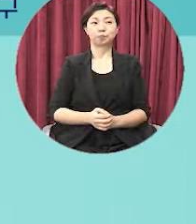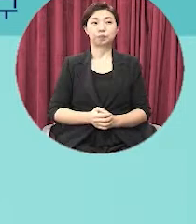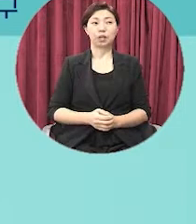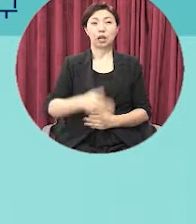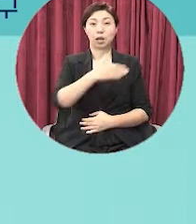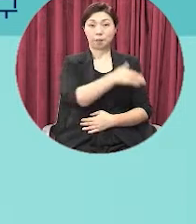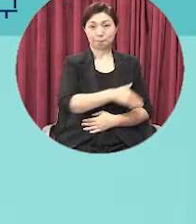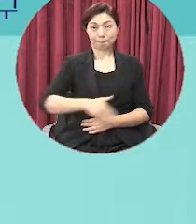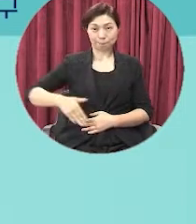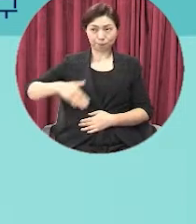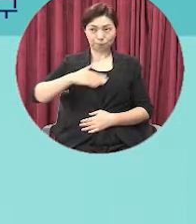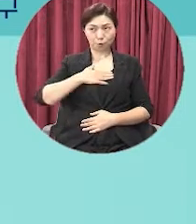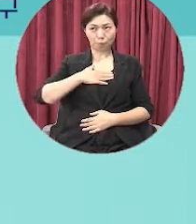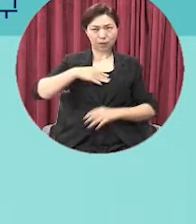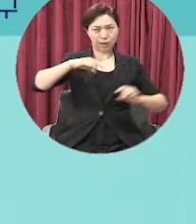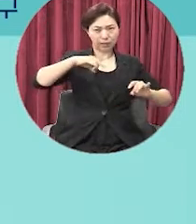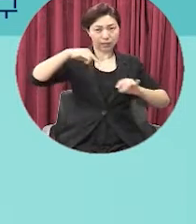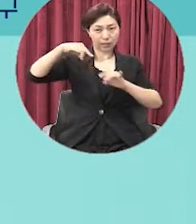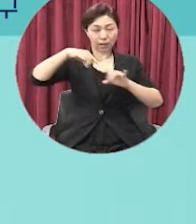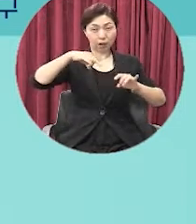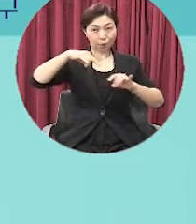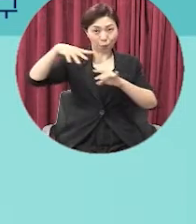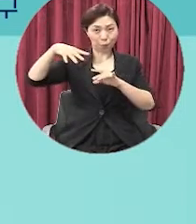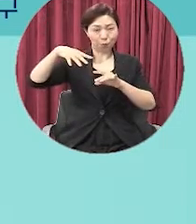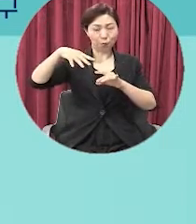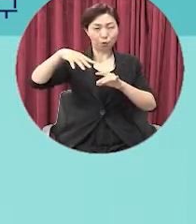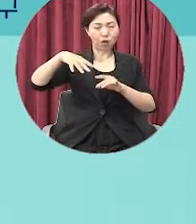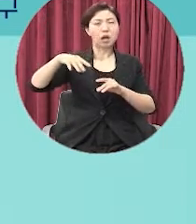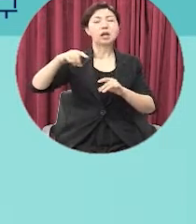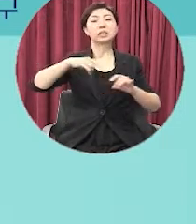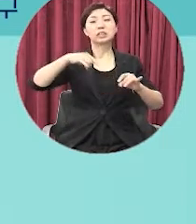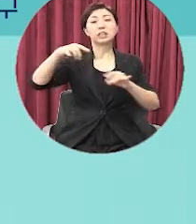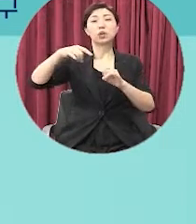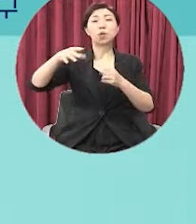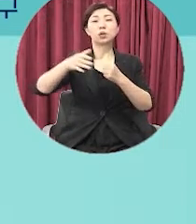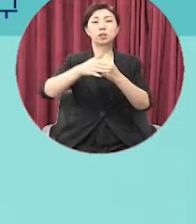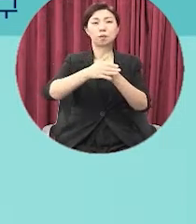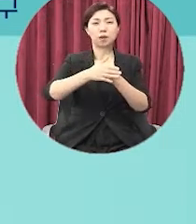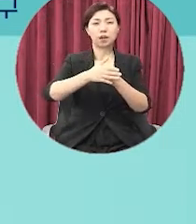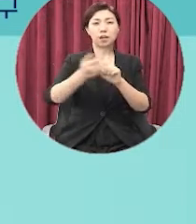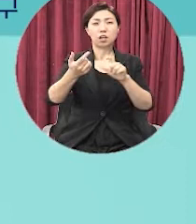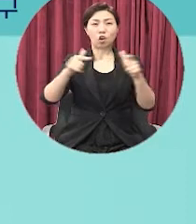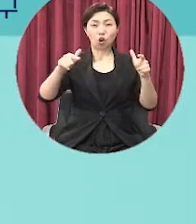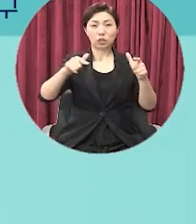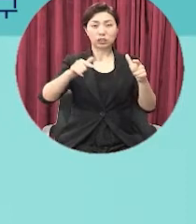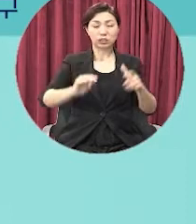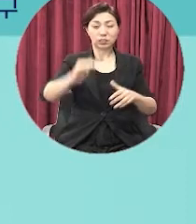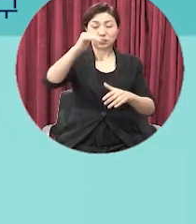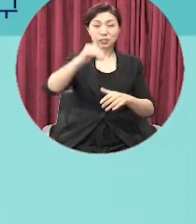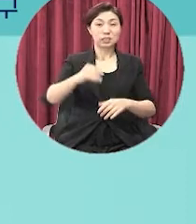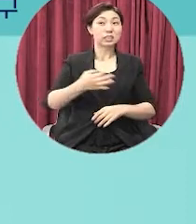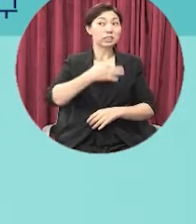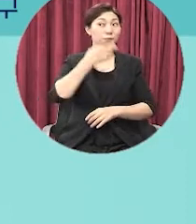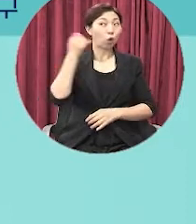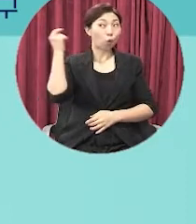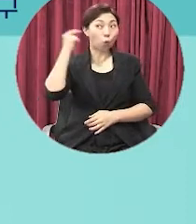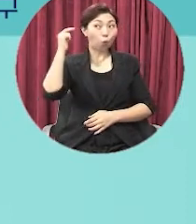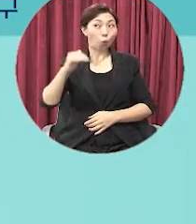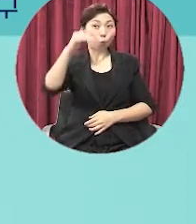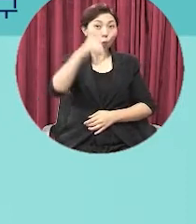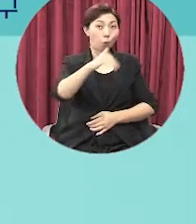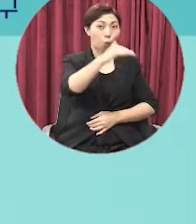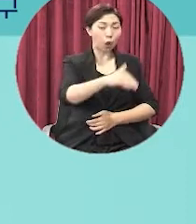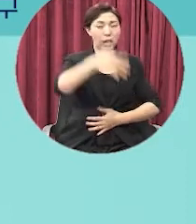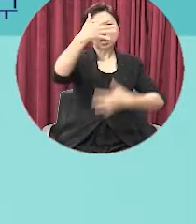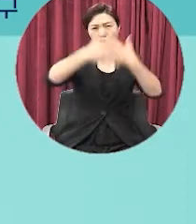때문에 생체 신호 데이터 는 보통 신호 기 때문에 여러가지 샘플링한 이름은 음 1 어 영상 같은 신 옵니다 그래서